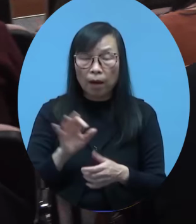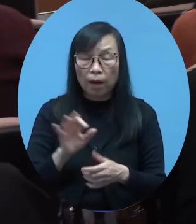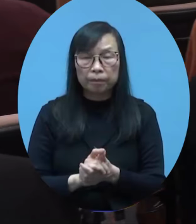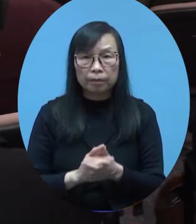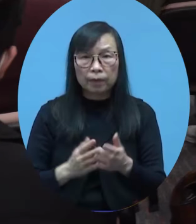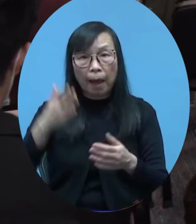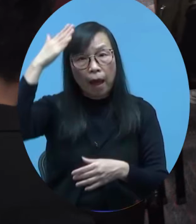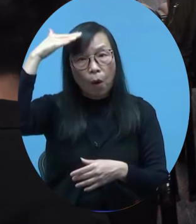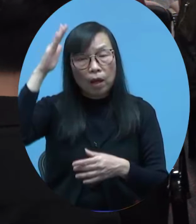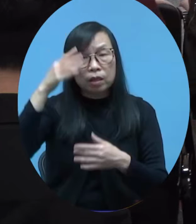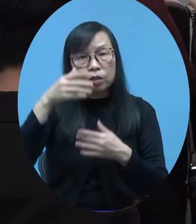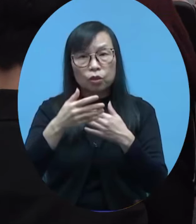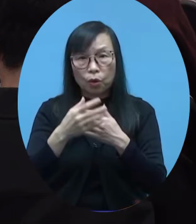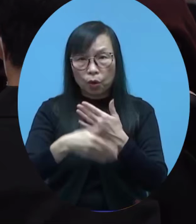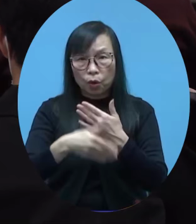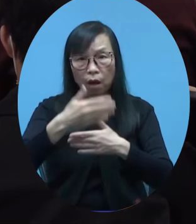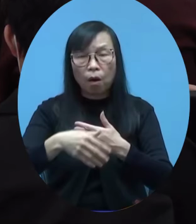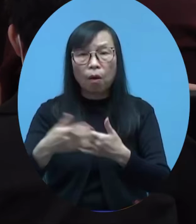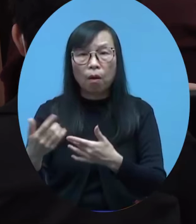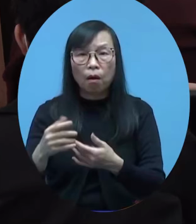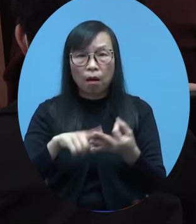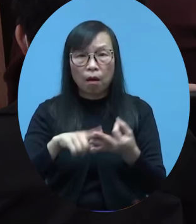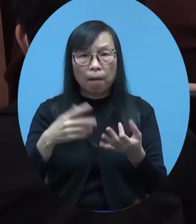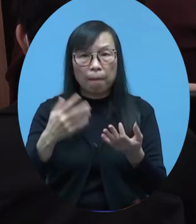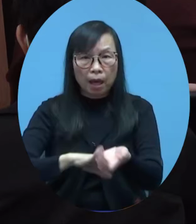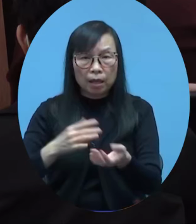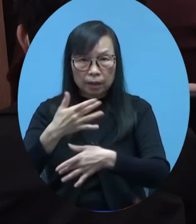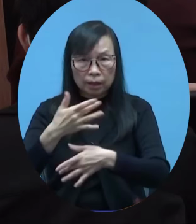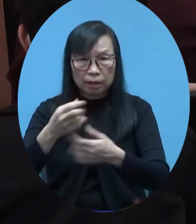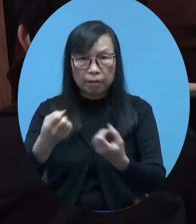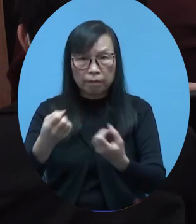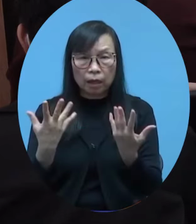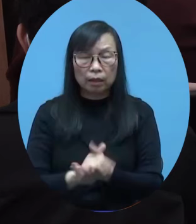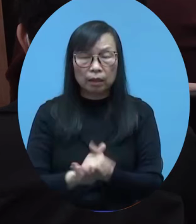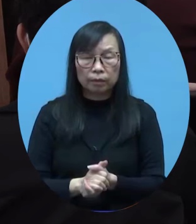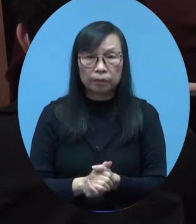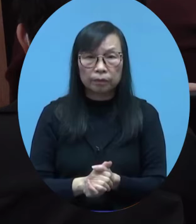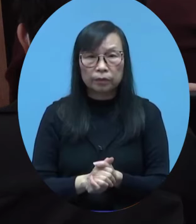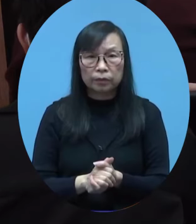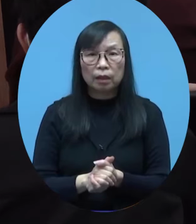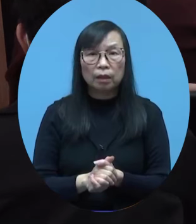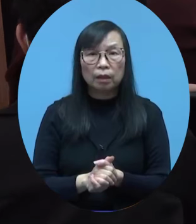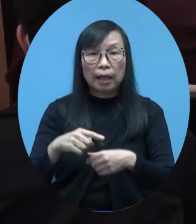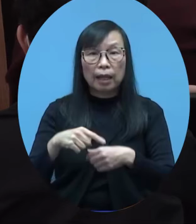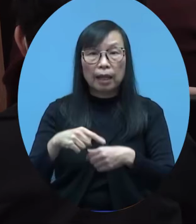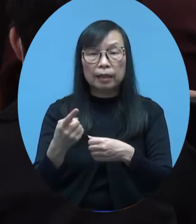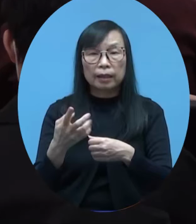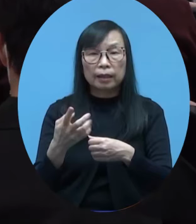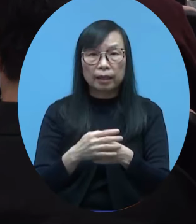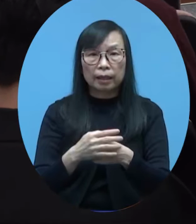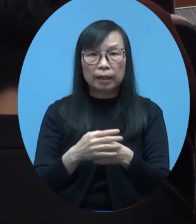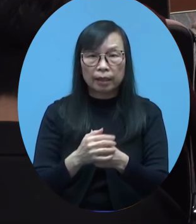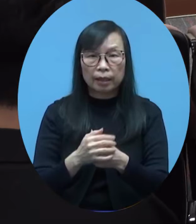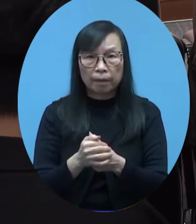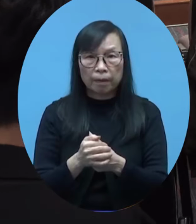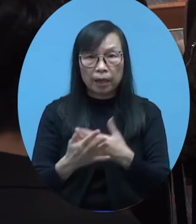樓嗰個新嘅初步確診個案咧，想知佢幾時病發啦，同埋佢近另外第四户咧就近，即係佢